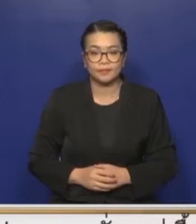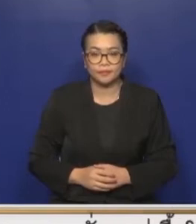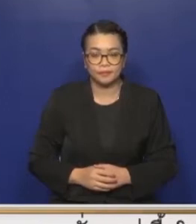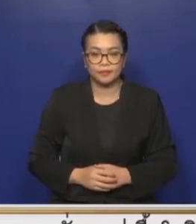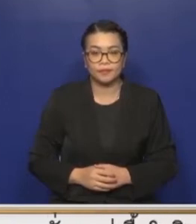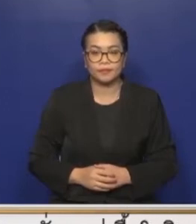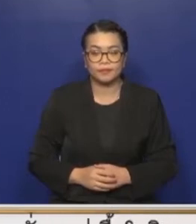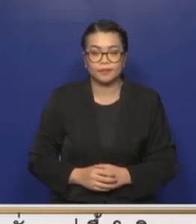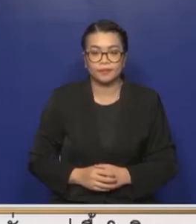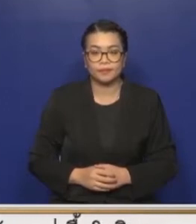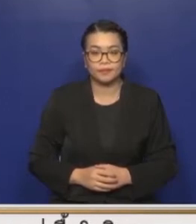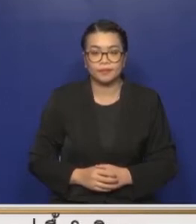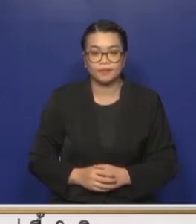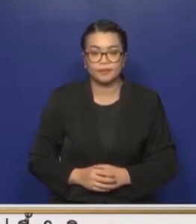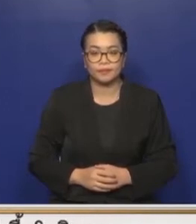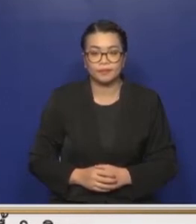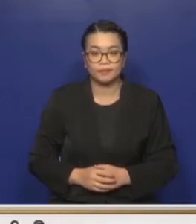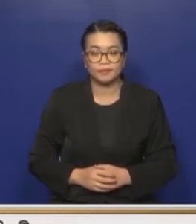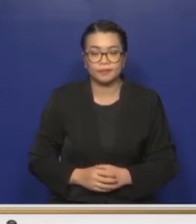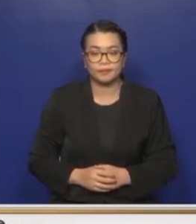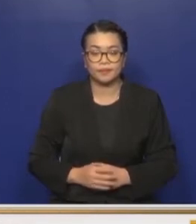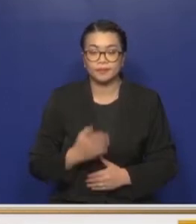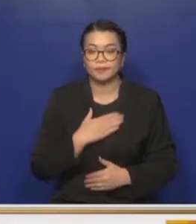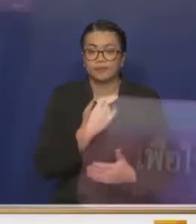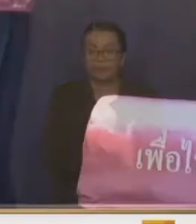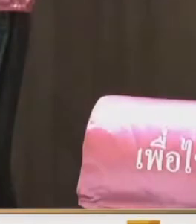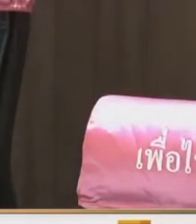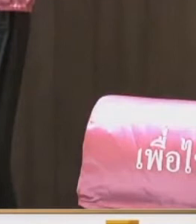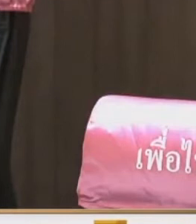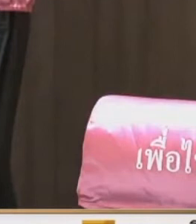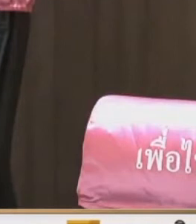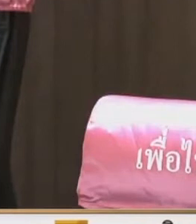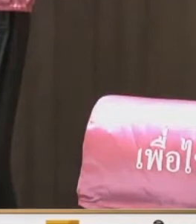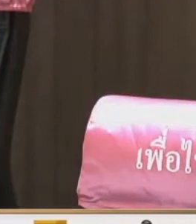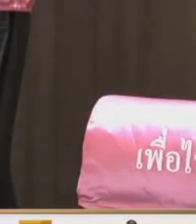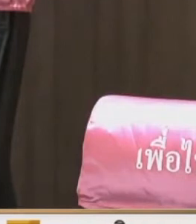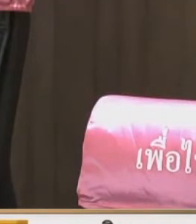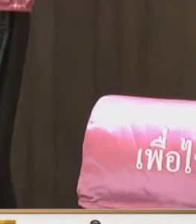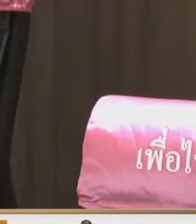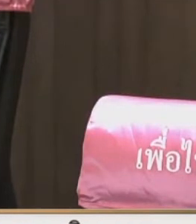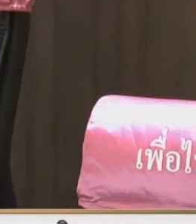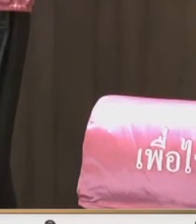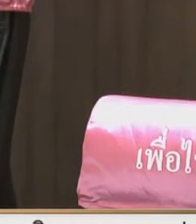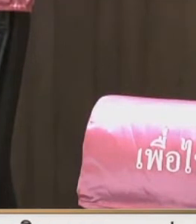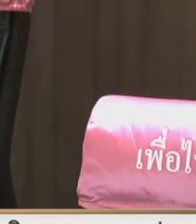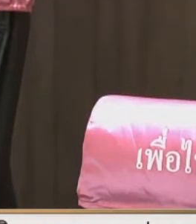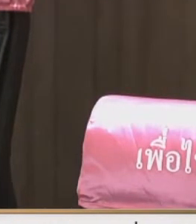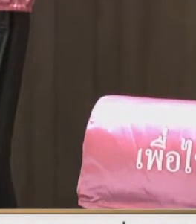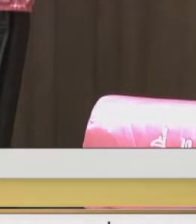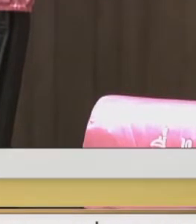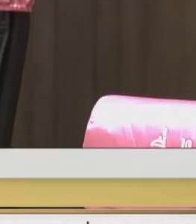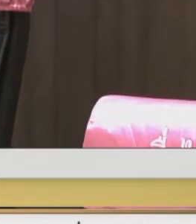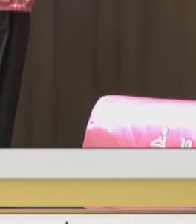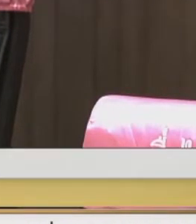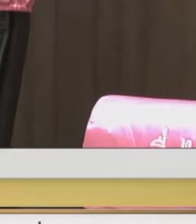ประธานสภาที่เคารพดิฉันมณพรเจริญศรีสมาชิกสภาผู้แทนราษฎรจังหวัดนครพนมพรรคเพื่อไทยขอเสนอรายชื่อคณะกรรม